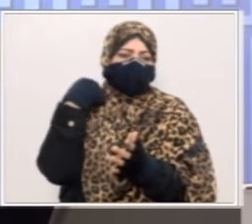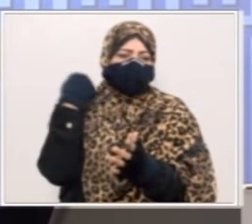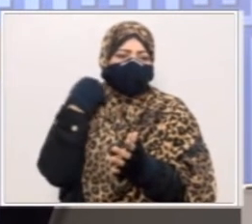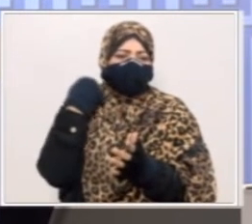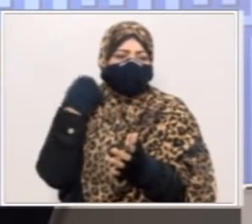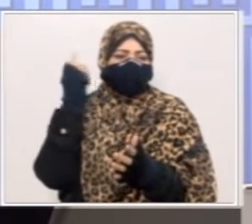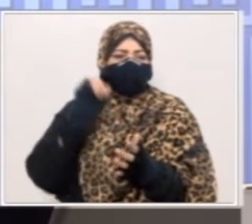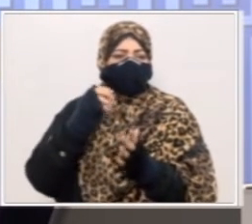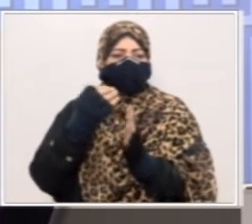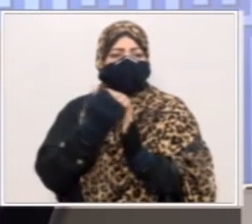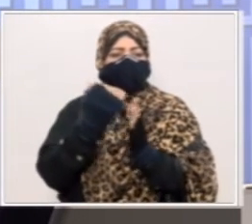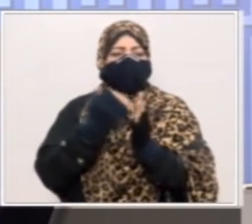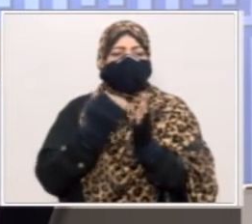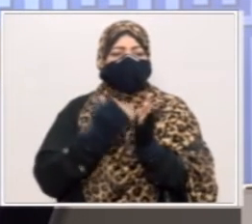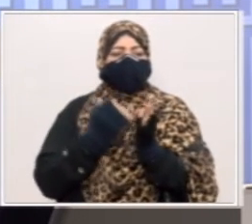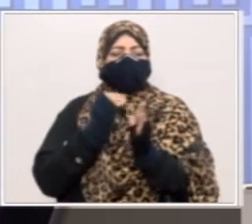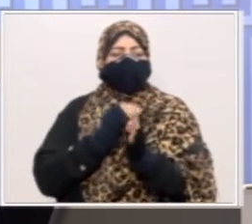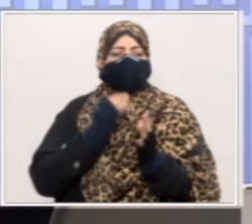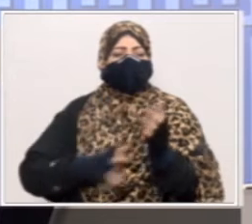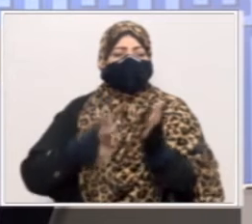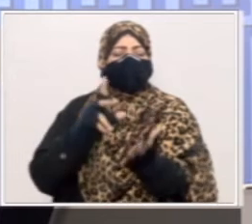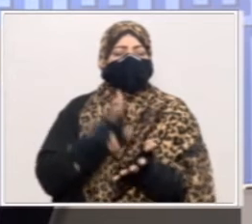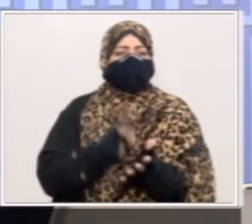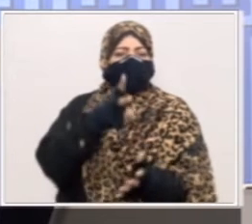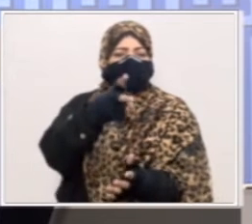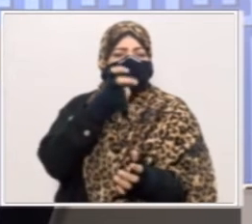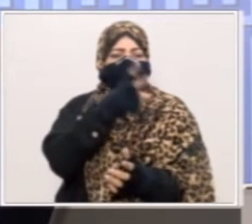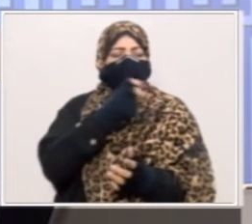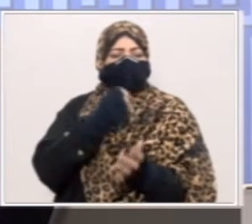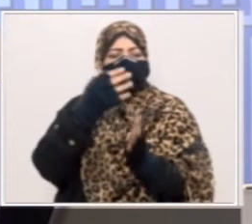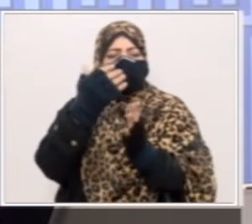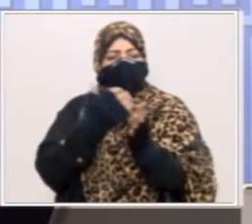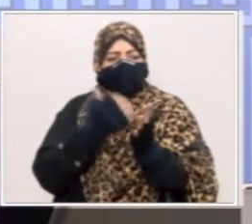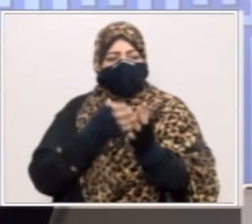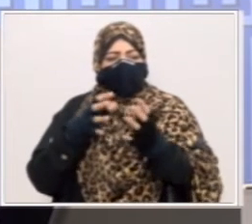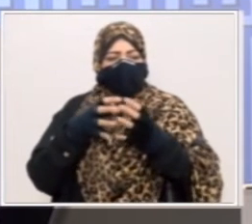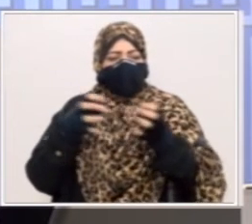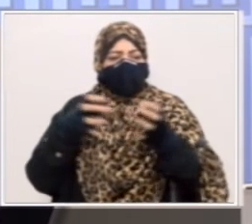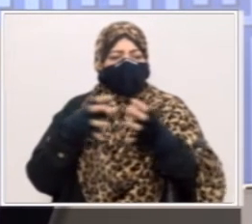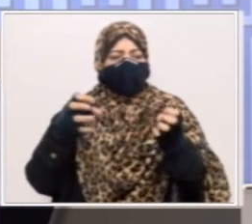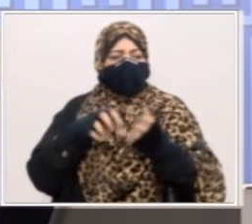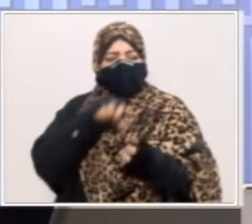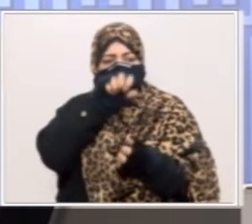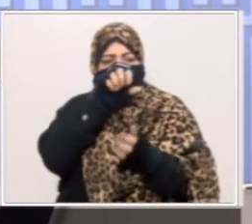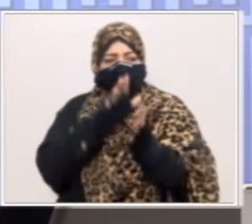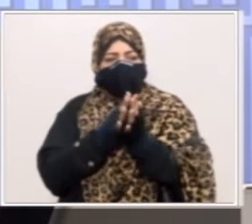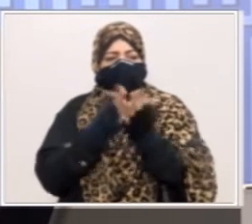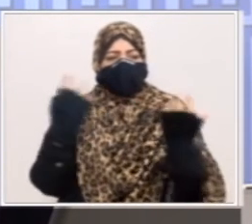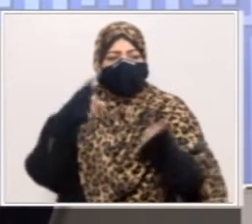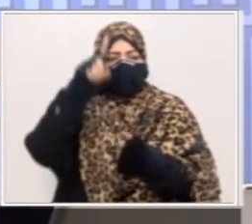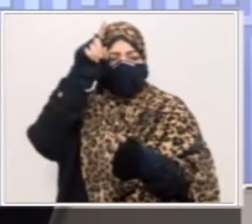البراهين بينها الله عز وجل في كتابه، وبينها عليه الصلاة والسلام في